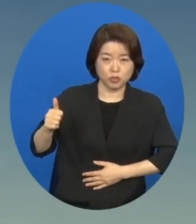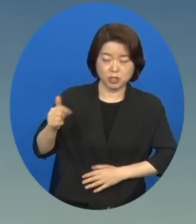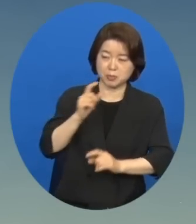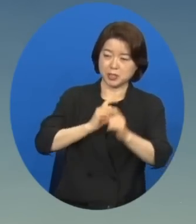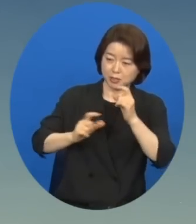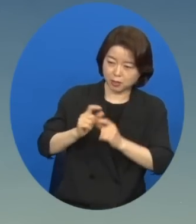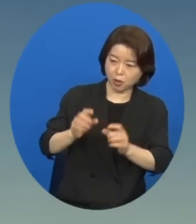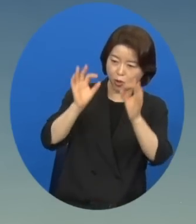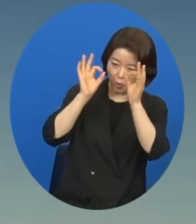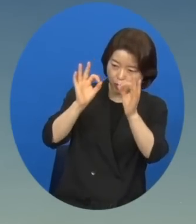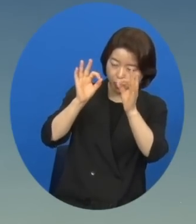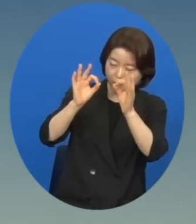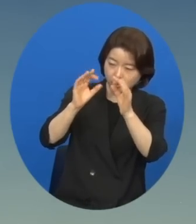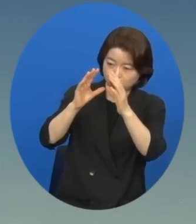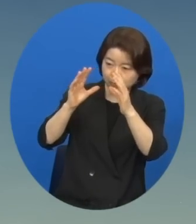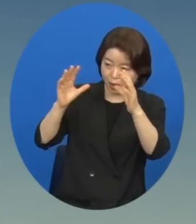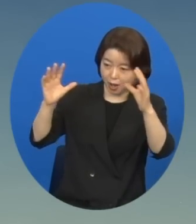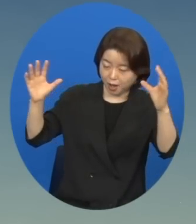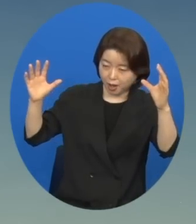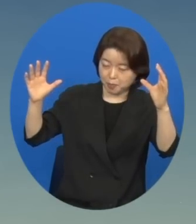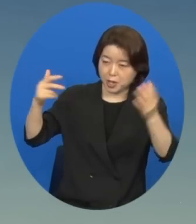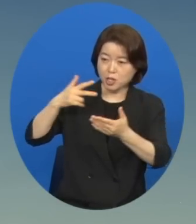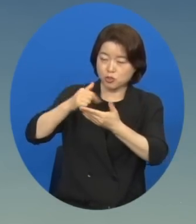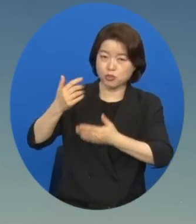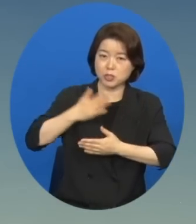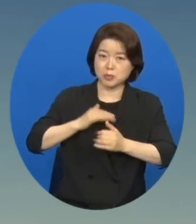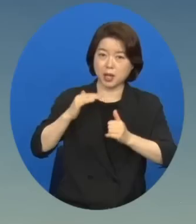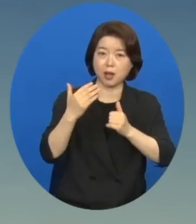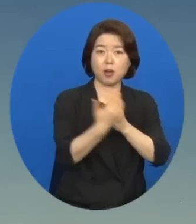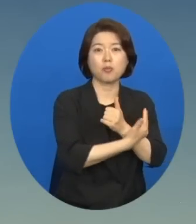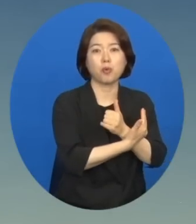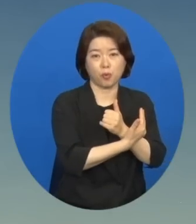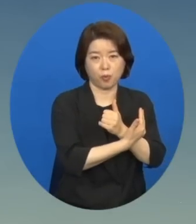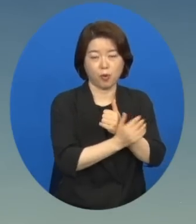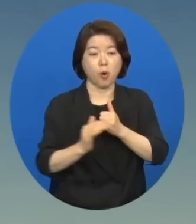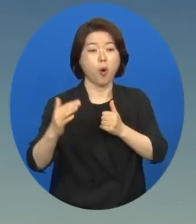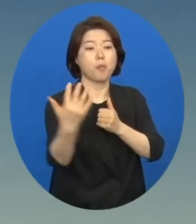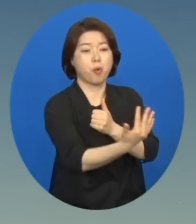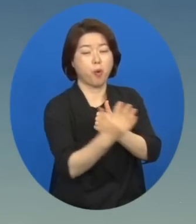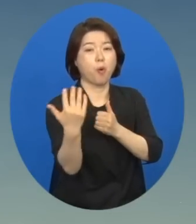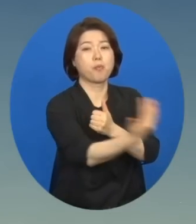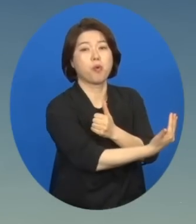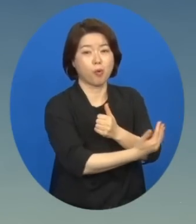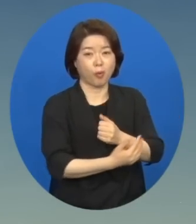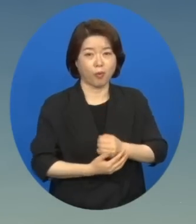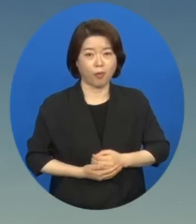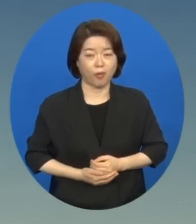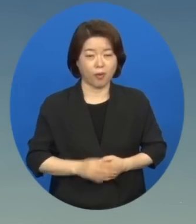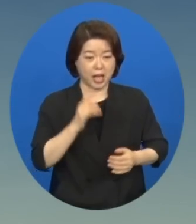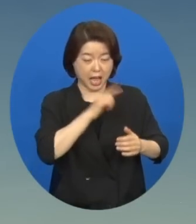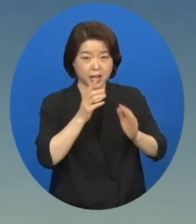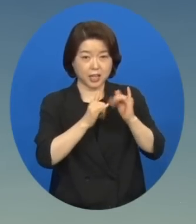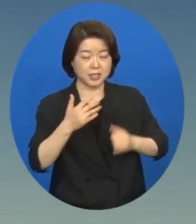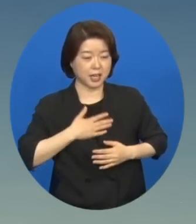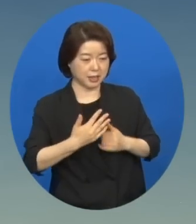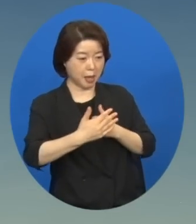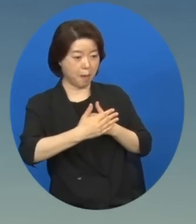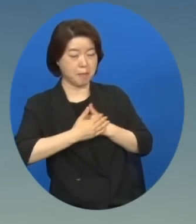더 보이면 보일수록 주님이 나를 지켜주세요. 그러면서 악한 자가 나를